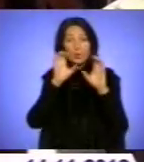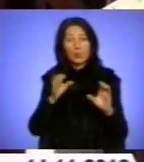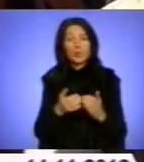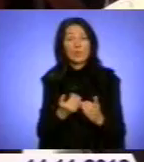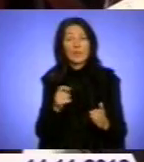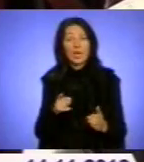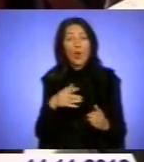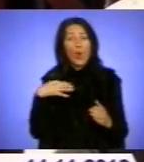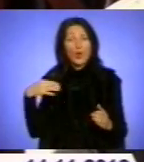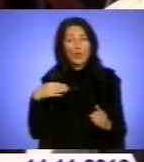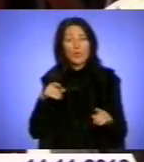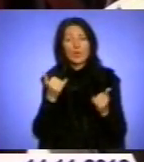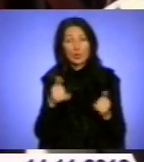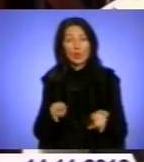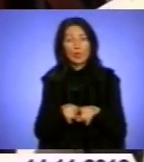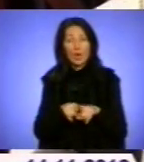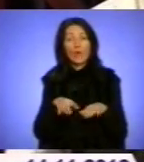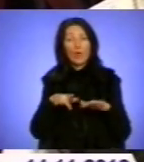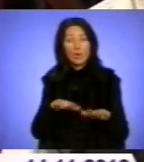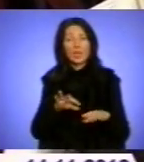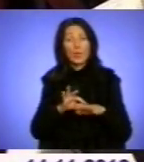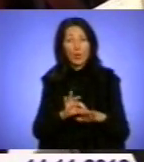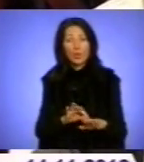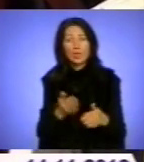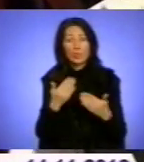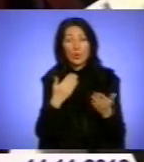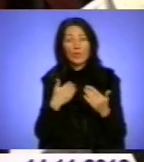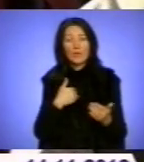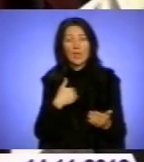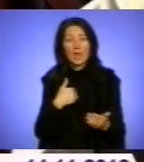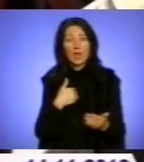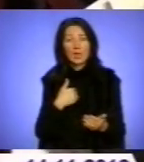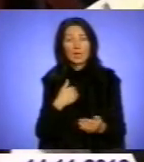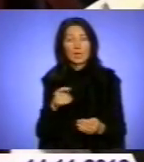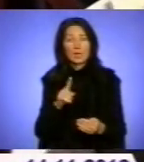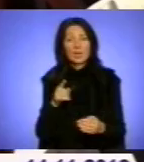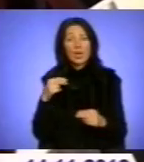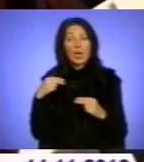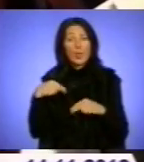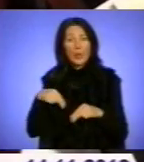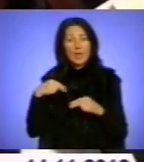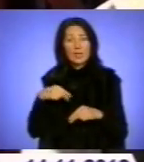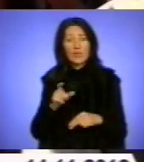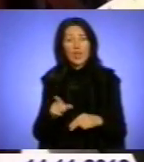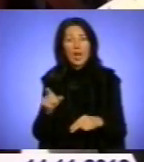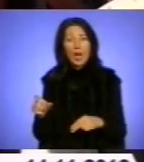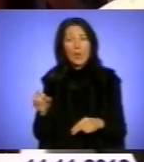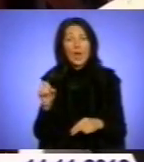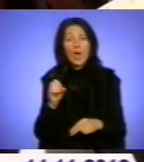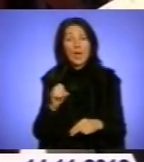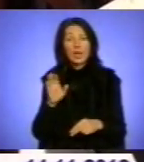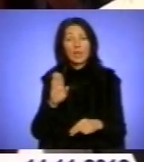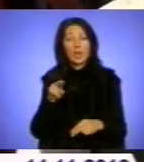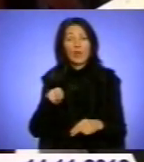У Львові сьогодні проходить така акція, і спілкувався я з працівниками Євпаторії. У